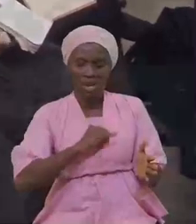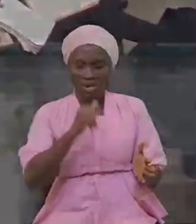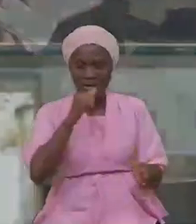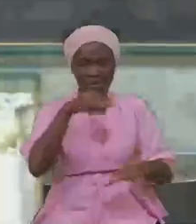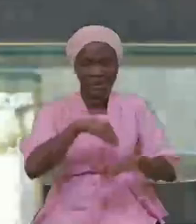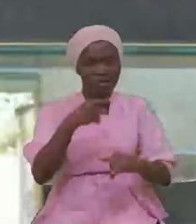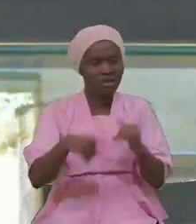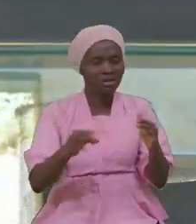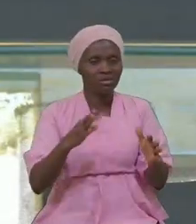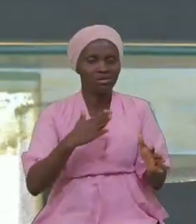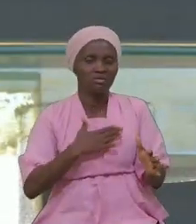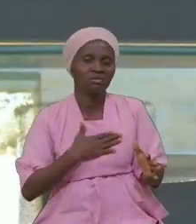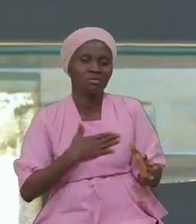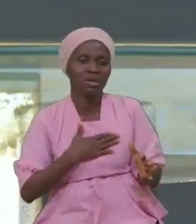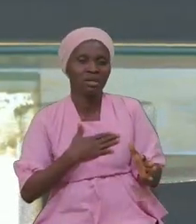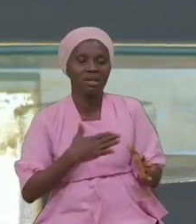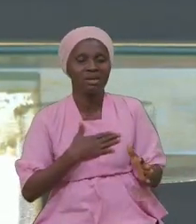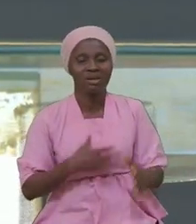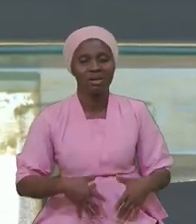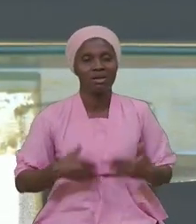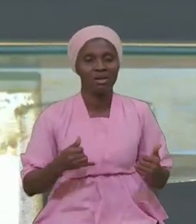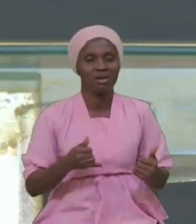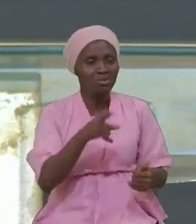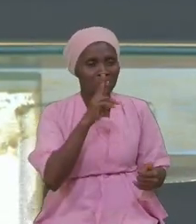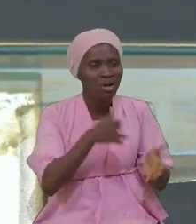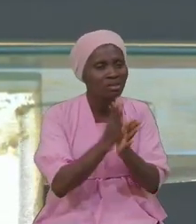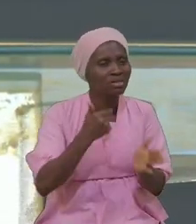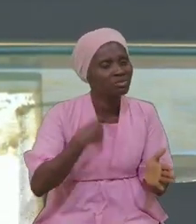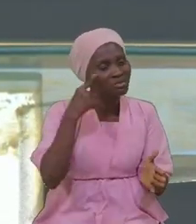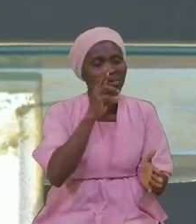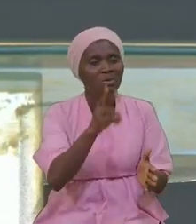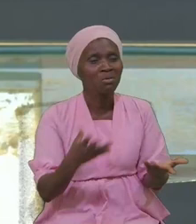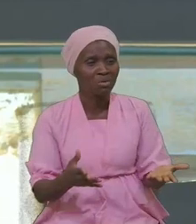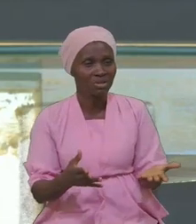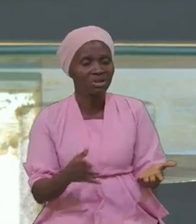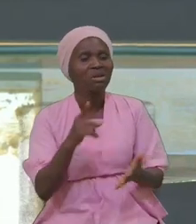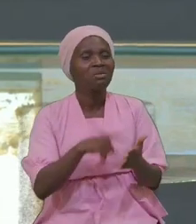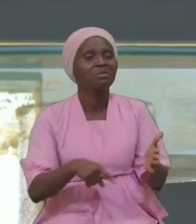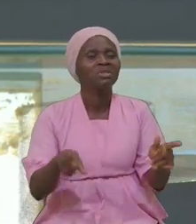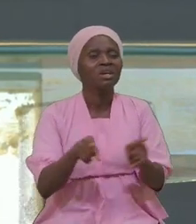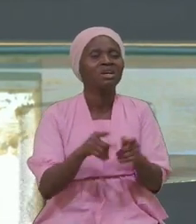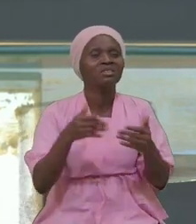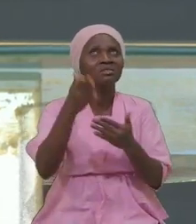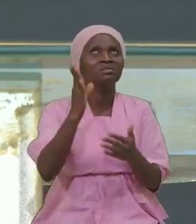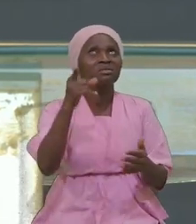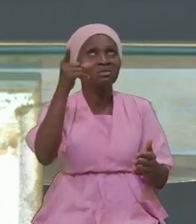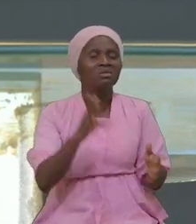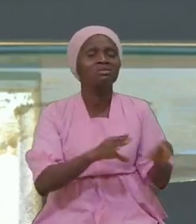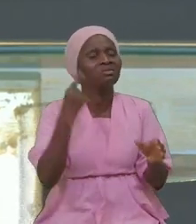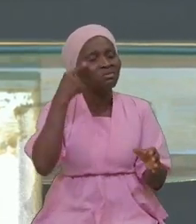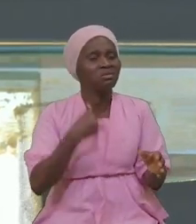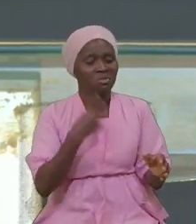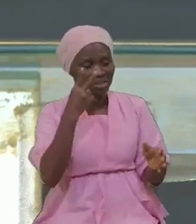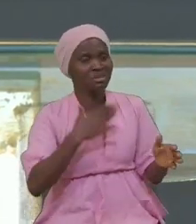toute ma subsistance s'épuise. Tu me demandes de l'eau. Regardez ce que Dieu m'a fait. Regarde la situation dans laquelle je